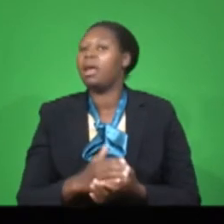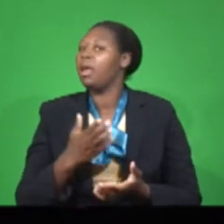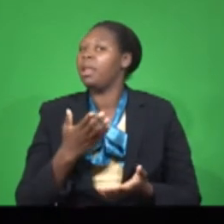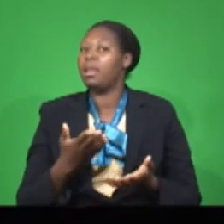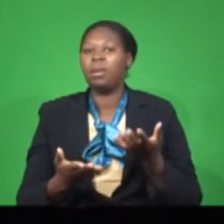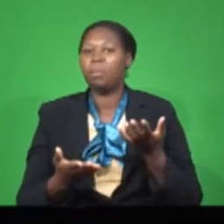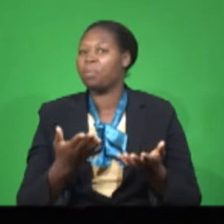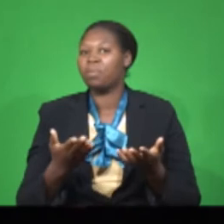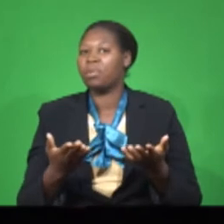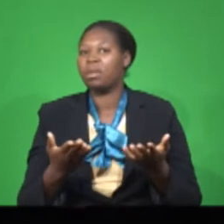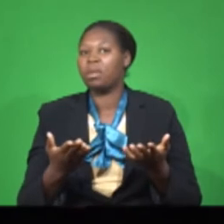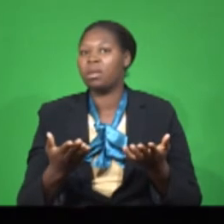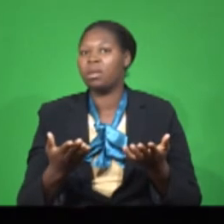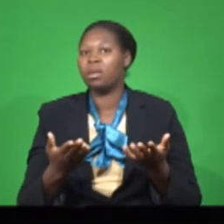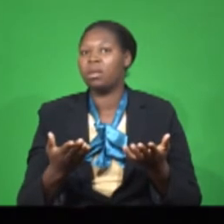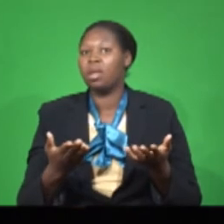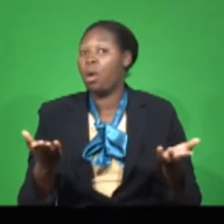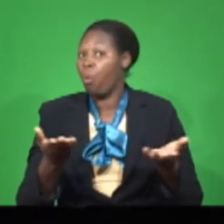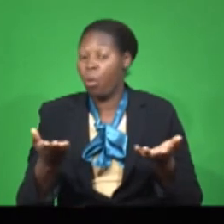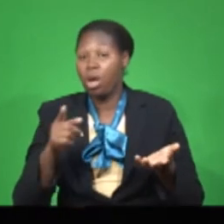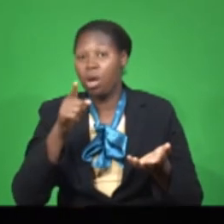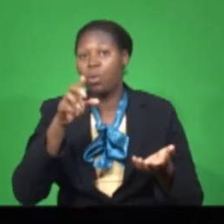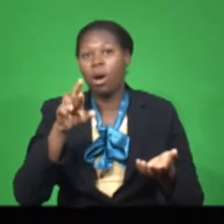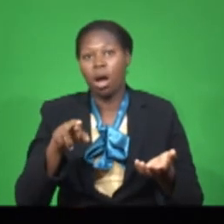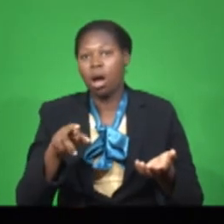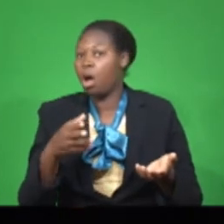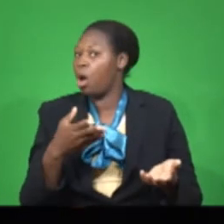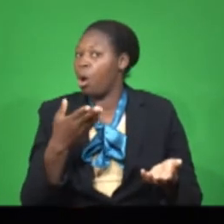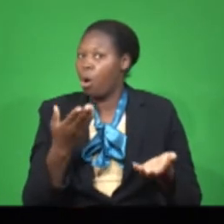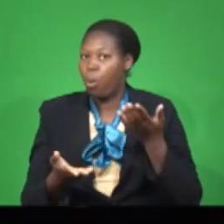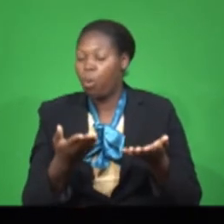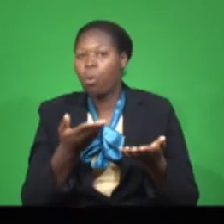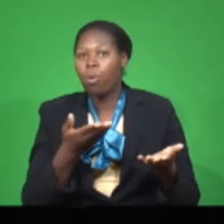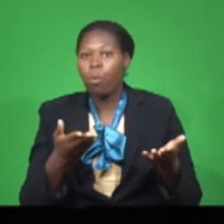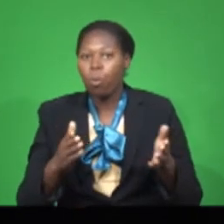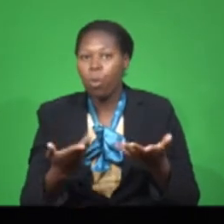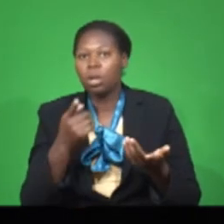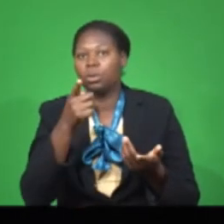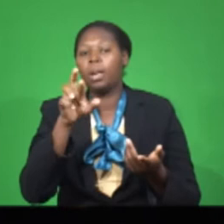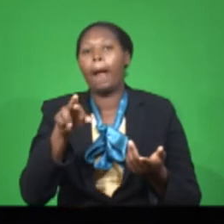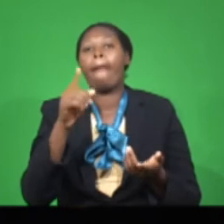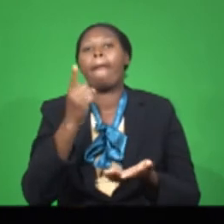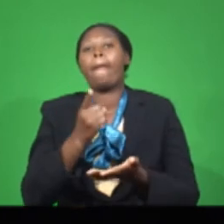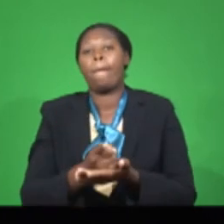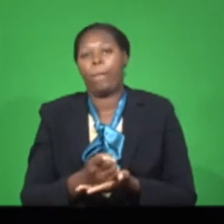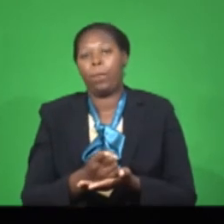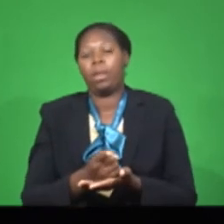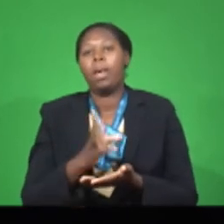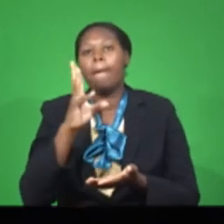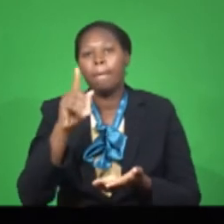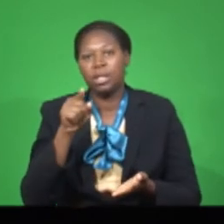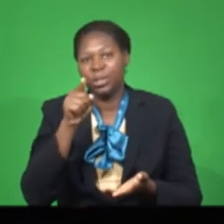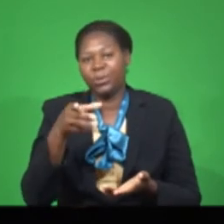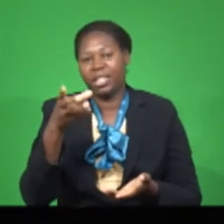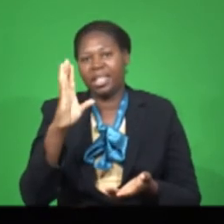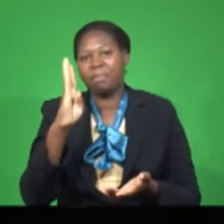kwauri. Nezvawakurarama uchiita. Okay. Ehe, fungwa inoti unogona kuponeswa. Rekai tibvunzwe vanhu vachaponeswa vachaenda kudenga.